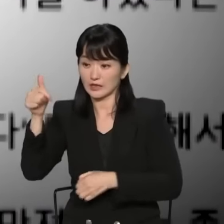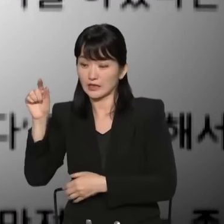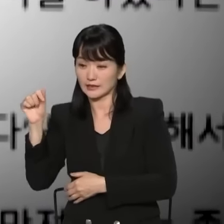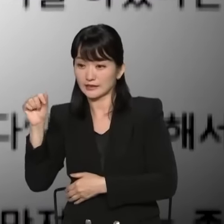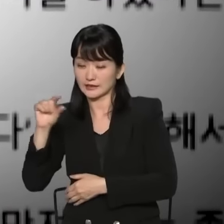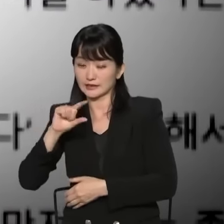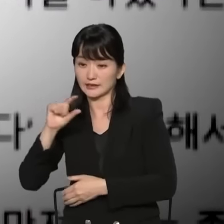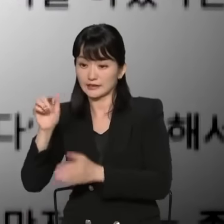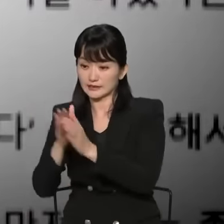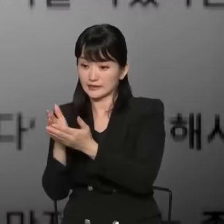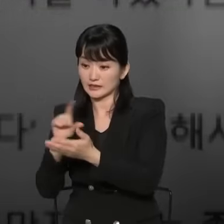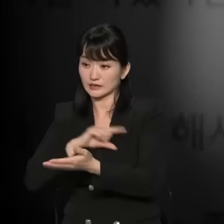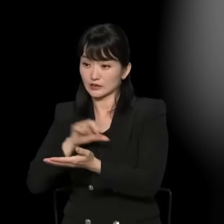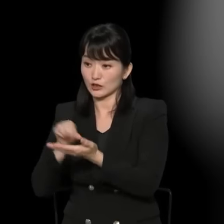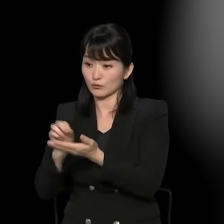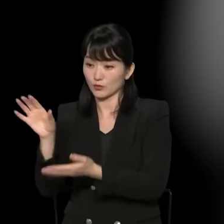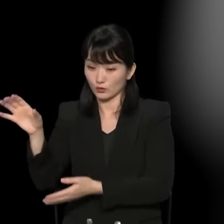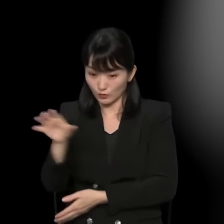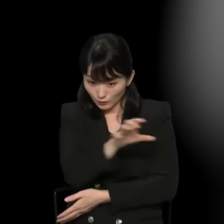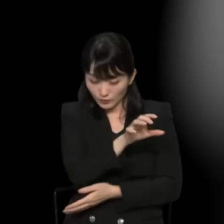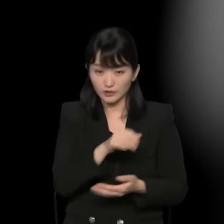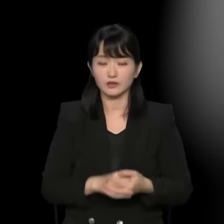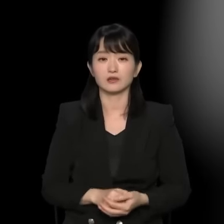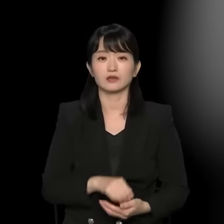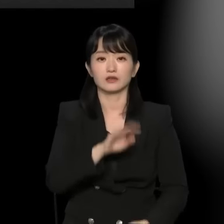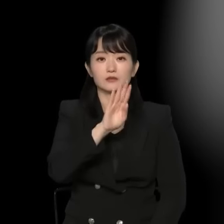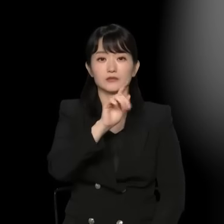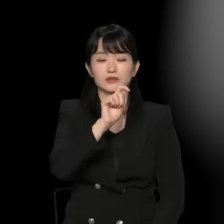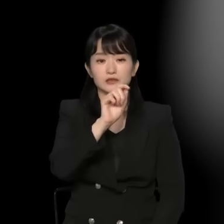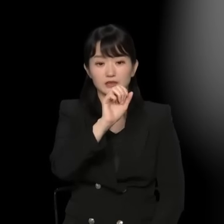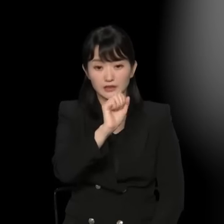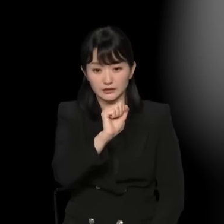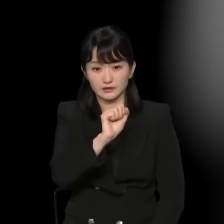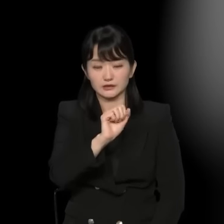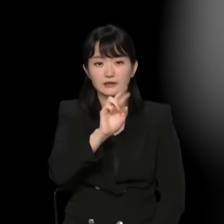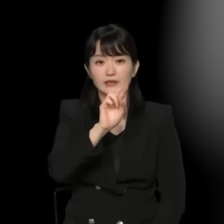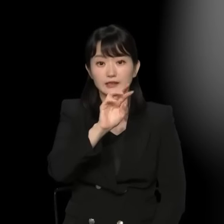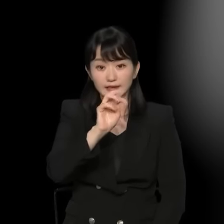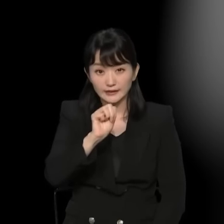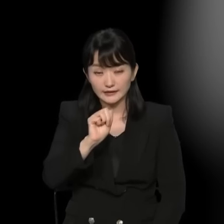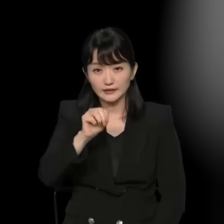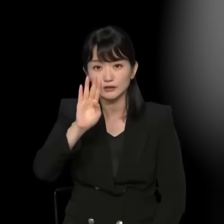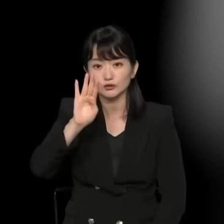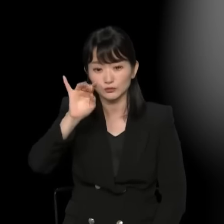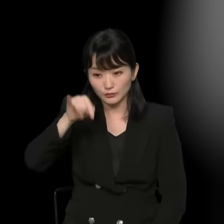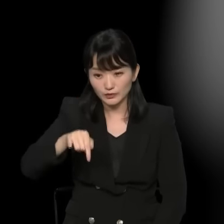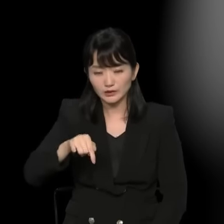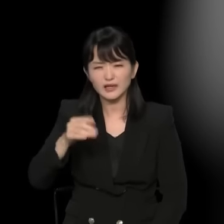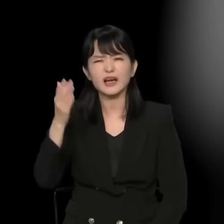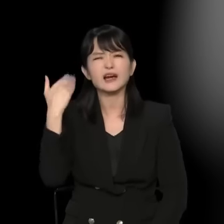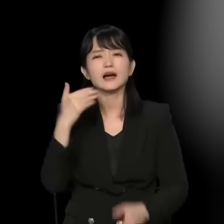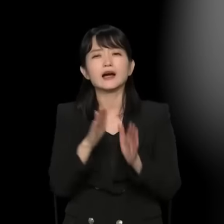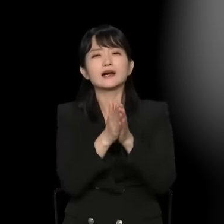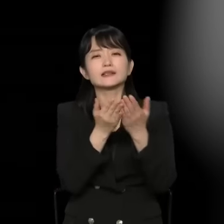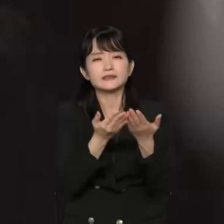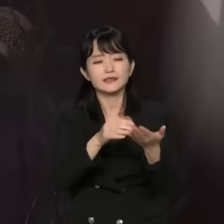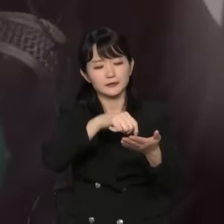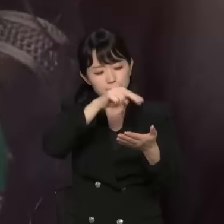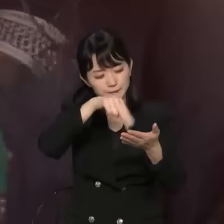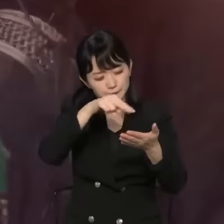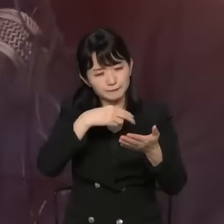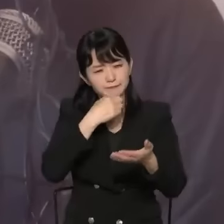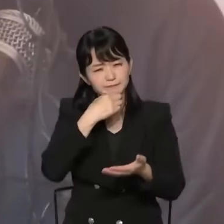가져왔다는 사실을 밝혔고 방탄소년단 RM과 B가 과거 한강의 글을 감명 깊게 읽었다는 소감도